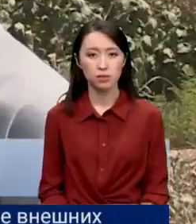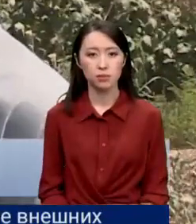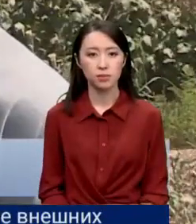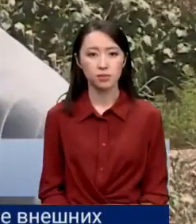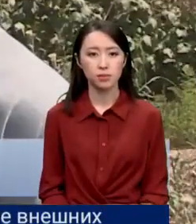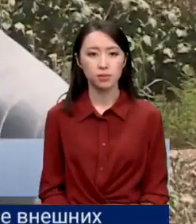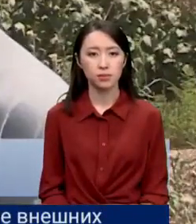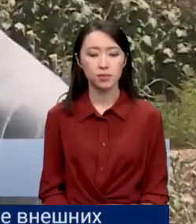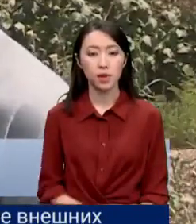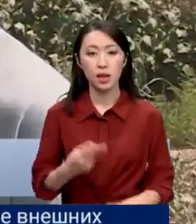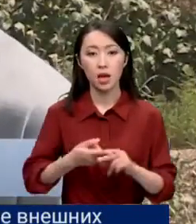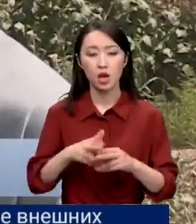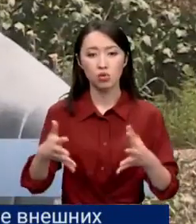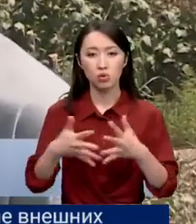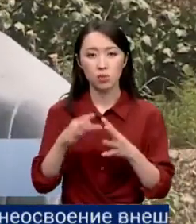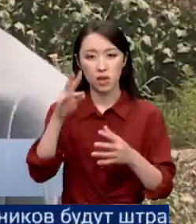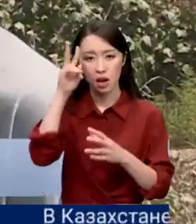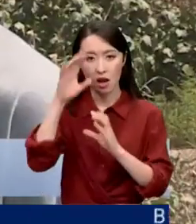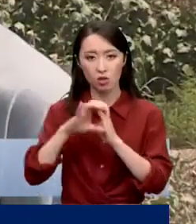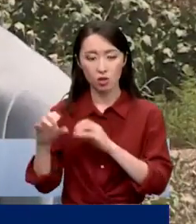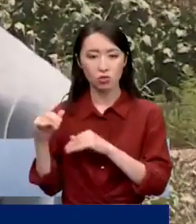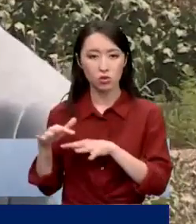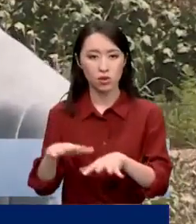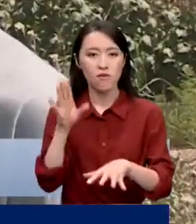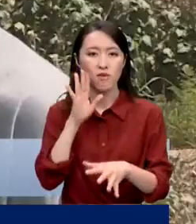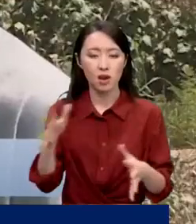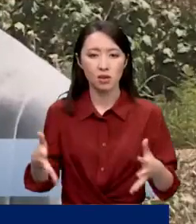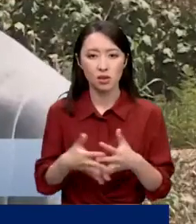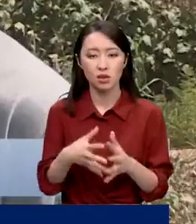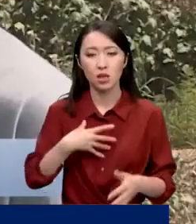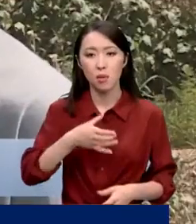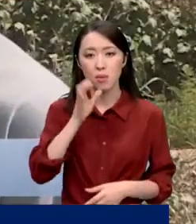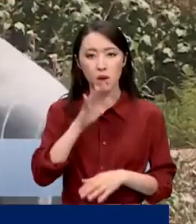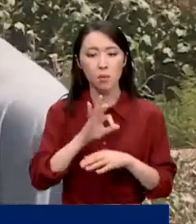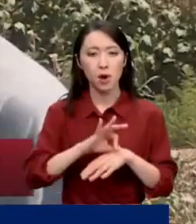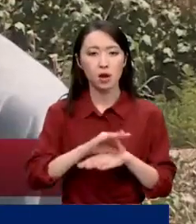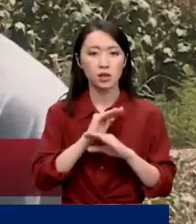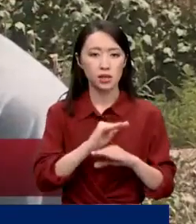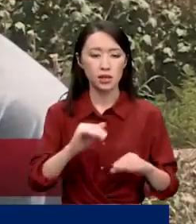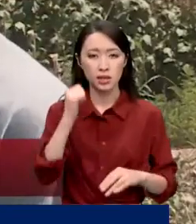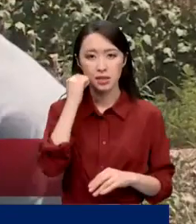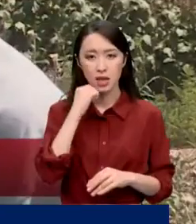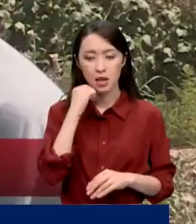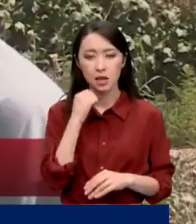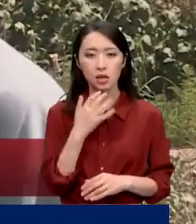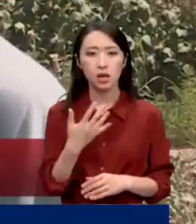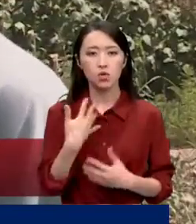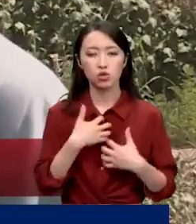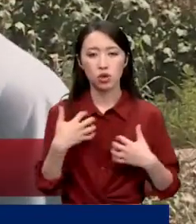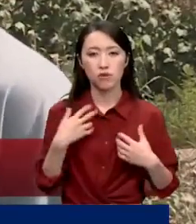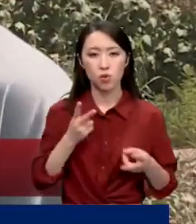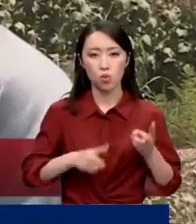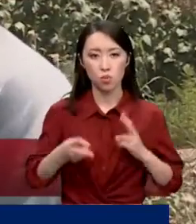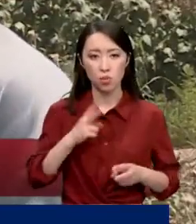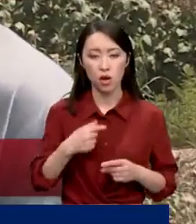болеть. Вот эту смесь из канализации и воды нам приходится пить. Болеют дети, старики, скотина вся вымерла. Едем в больницу,